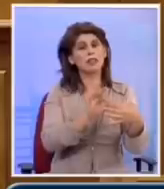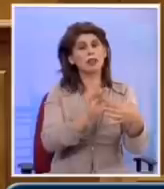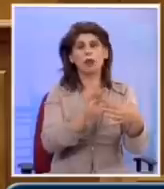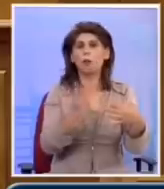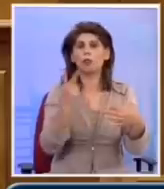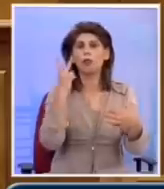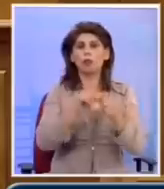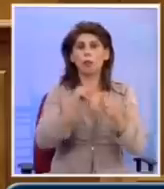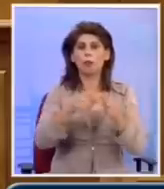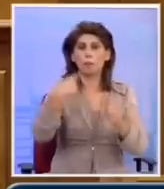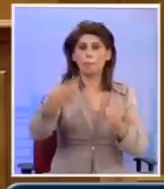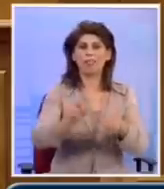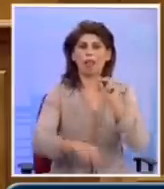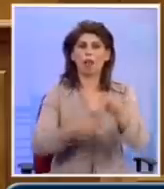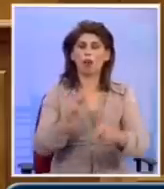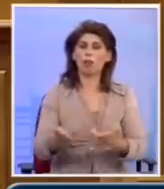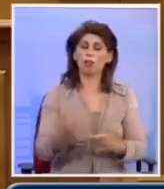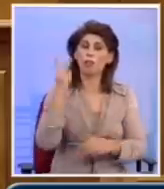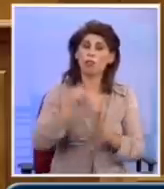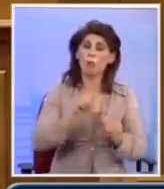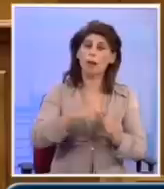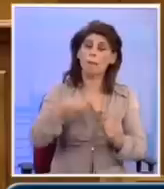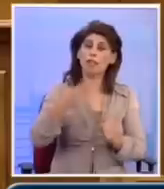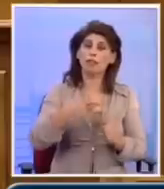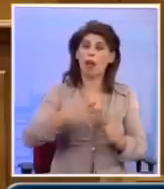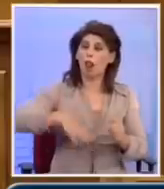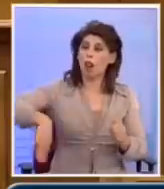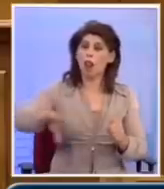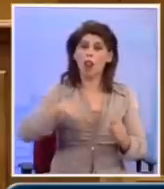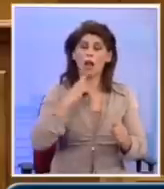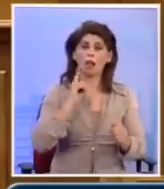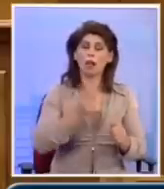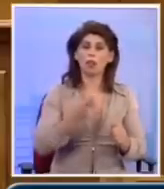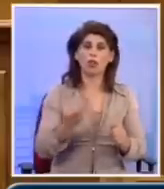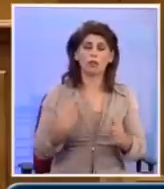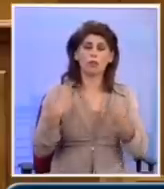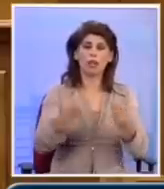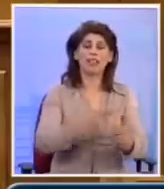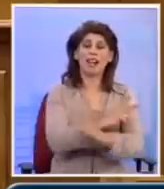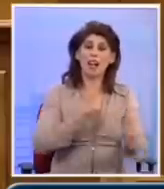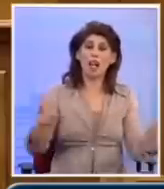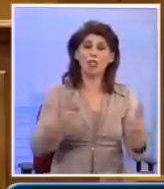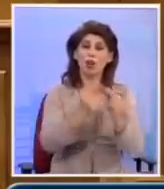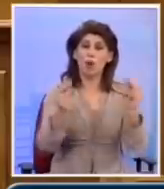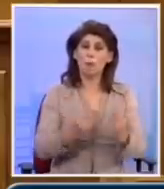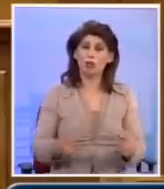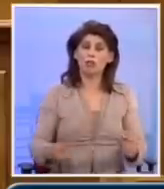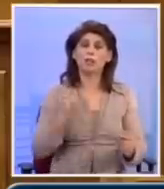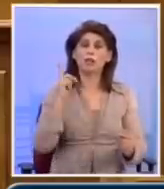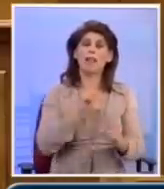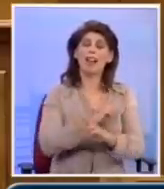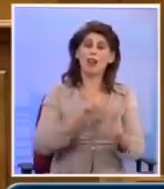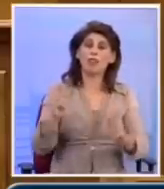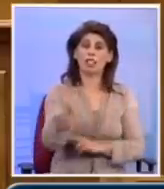μετά τις εκλογές, 2 μήνες μετά τη λαϊκή ετιμιγορία που έδωσε ένα ξεκάθαρο αποτέλεσμα και μια